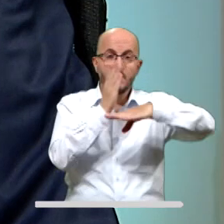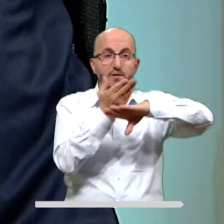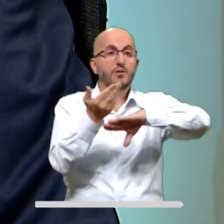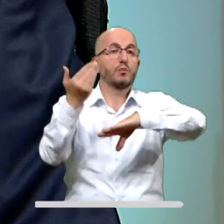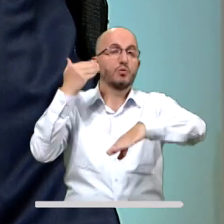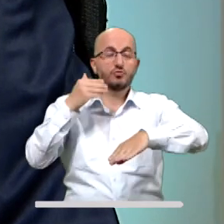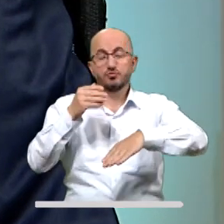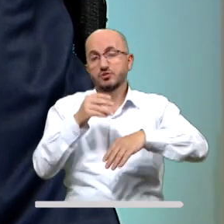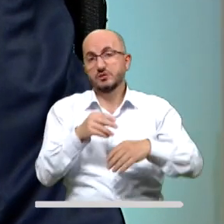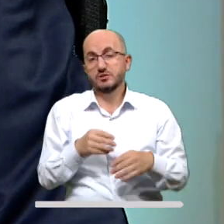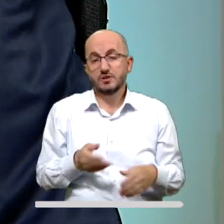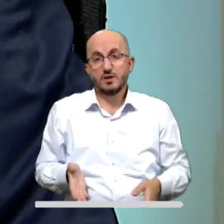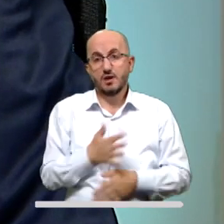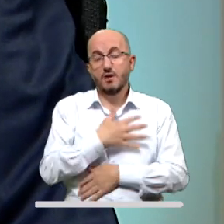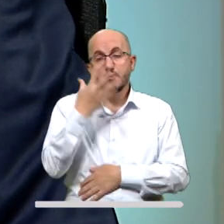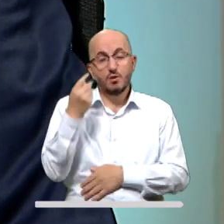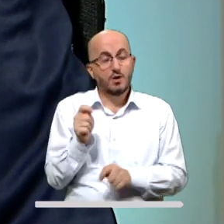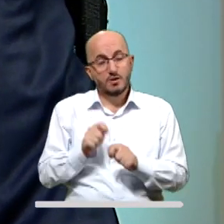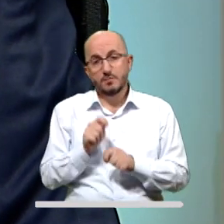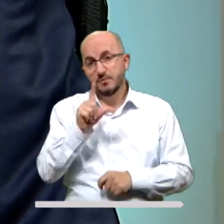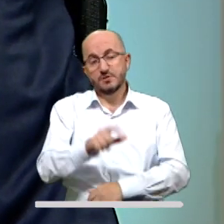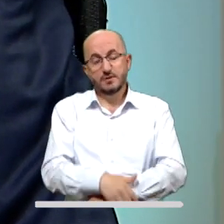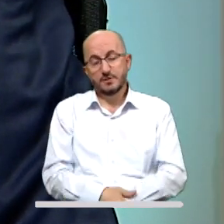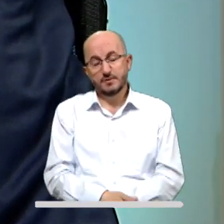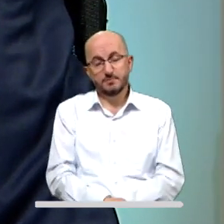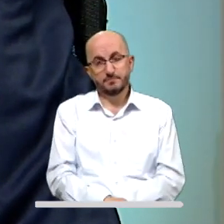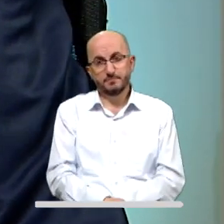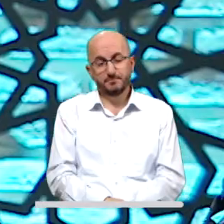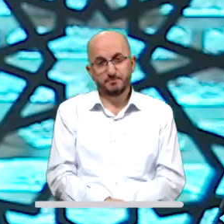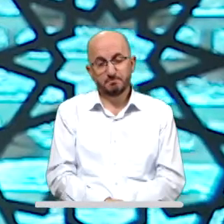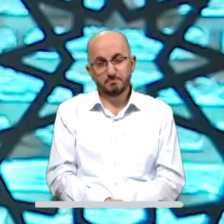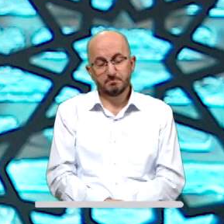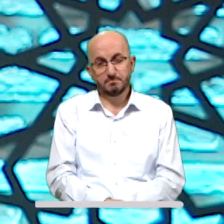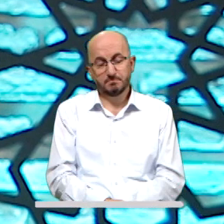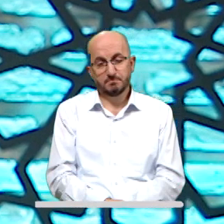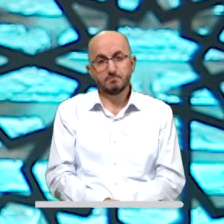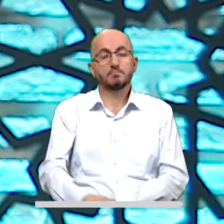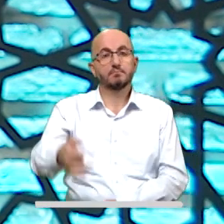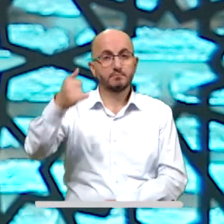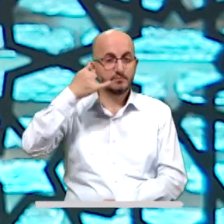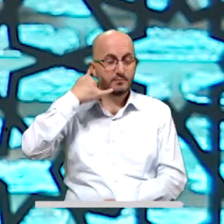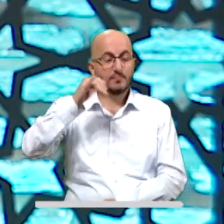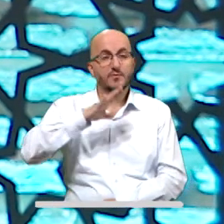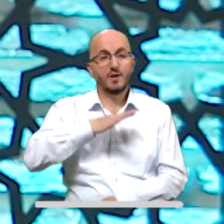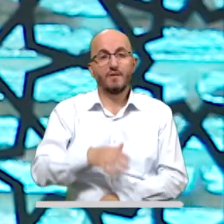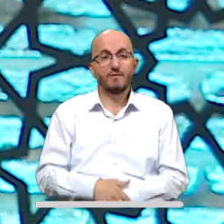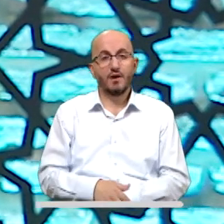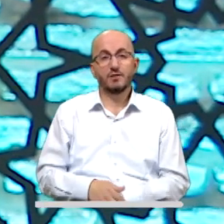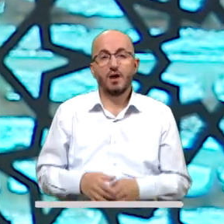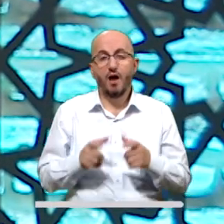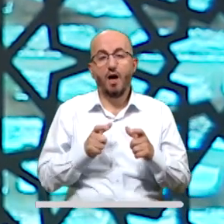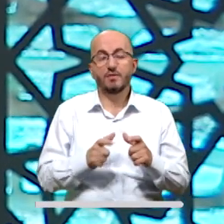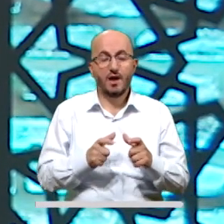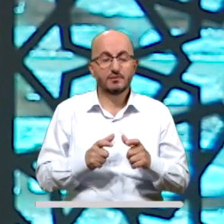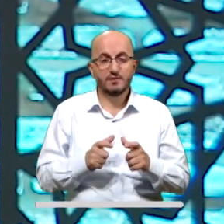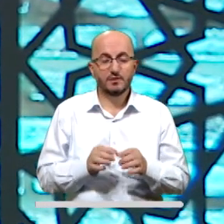o kesinlikle ihramlı olarak yapılması gerekir. Eyvallah hocam. Peki. Bir telefonumuz daha var. Hatay'dan Ahmet Bey